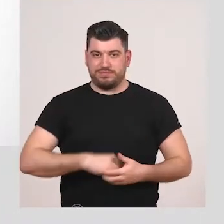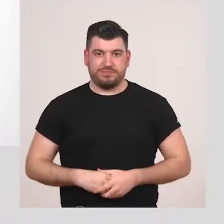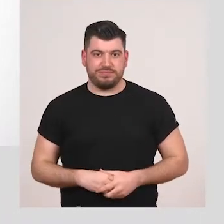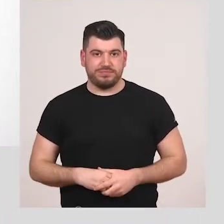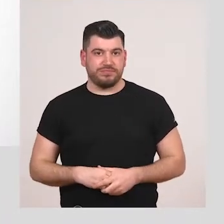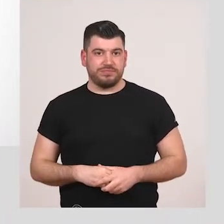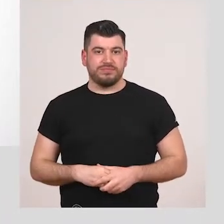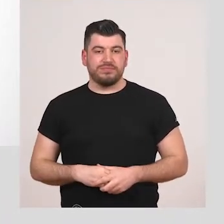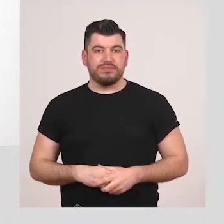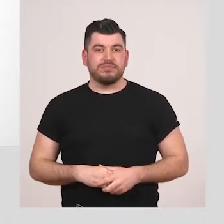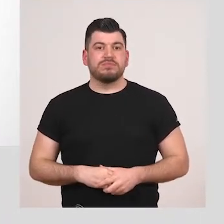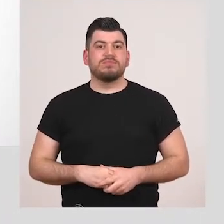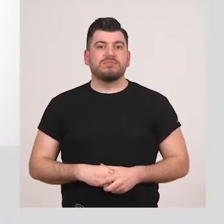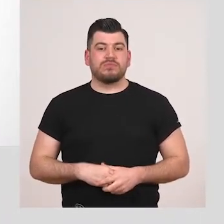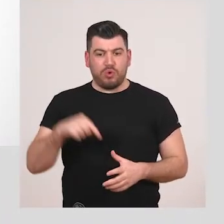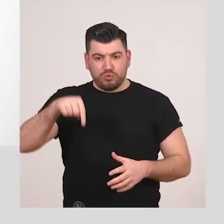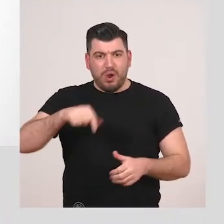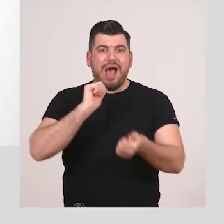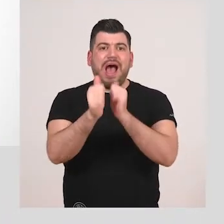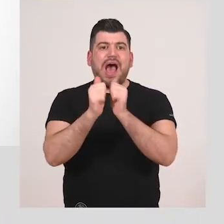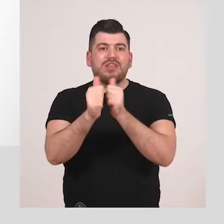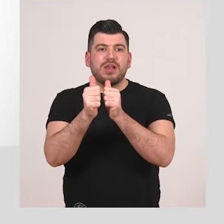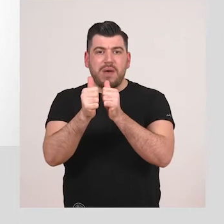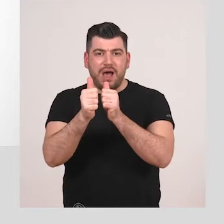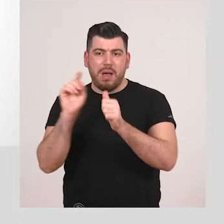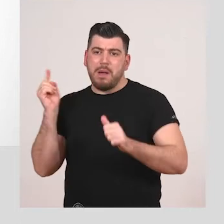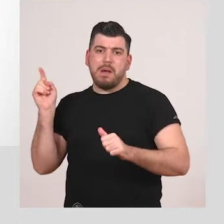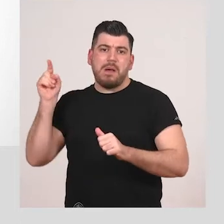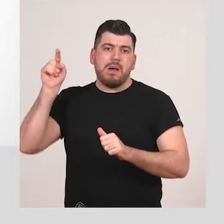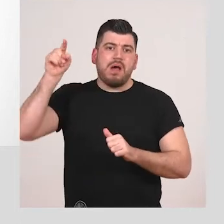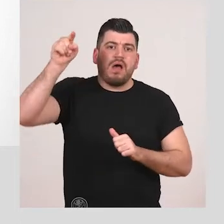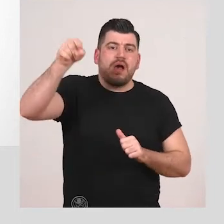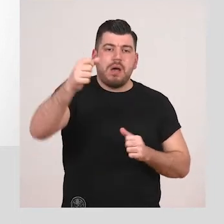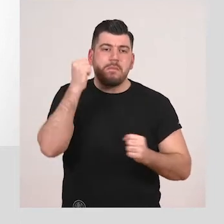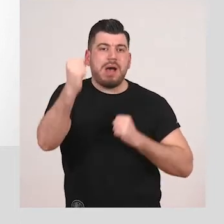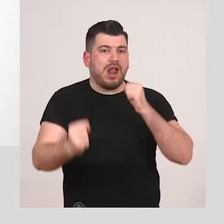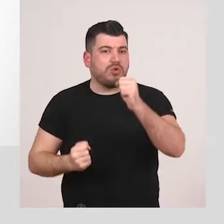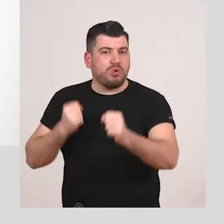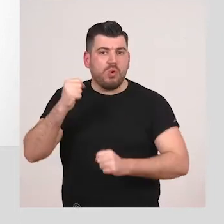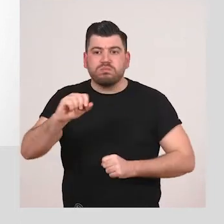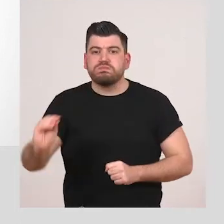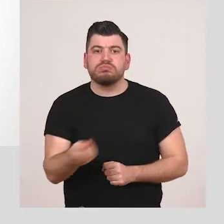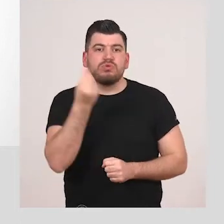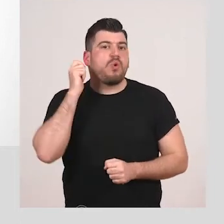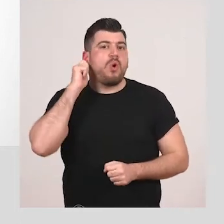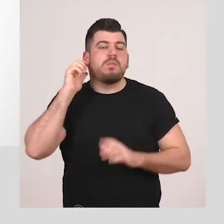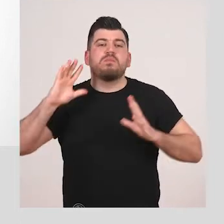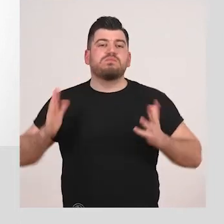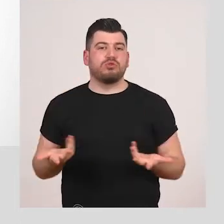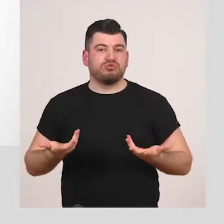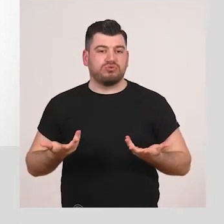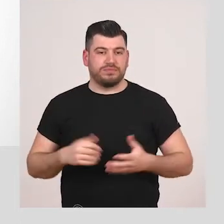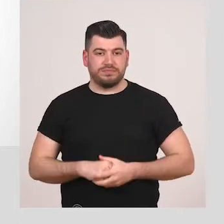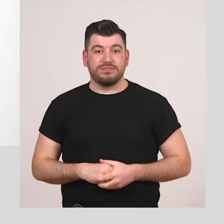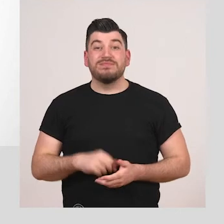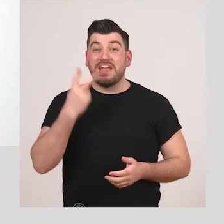Ο σύγχρονος Μαραθώνιος, από πού πήρε το όνομά του? Και μάλιστα στην εικόνα που βλέπετε έχουμε τον